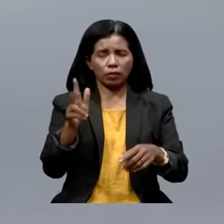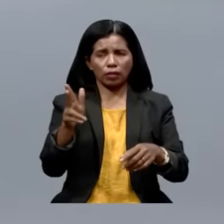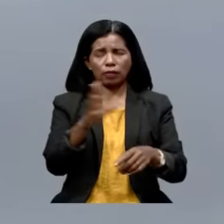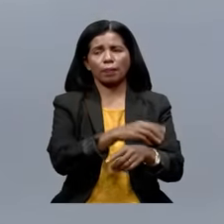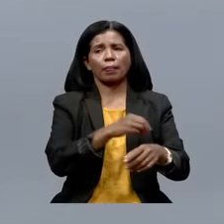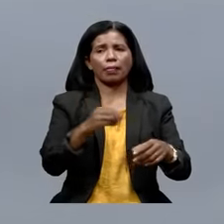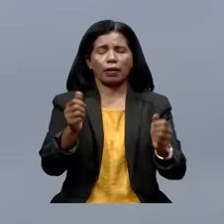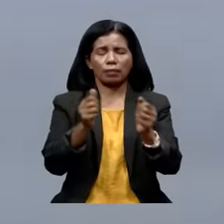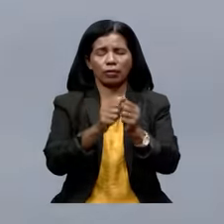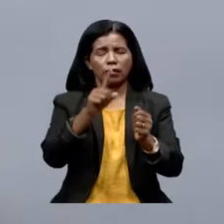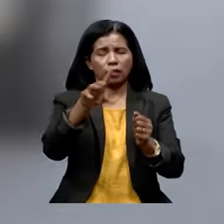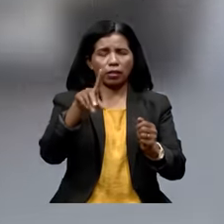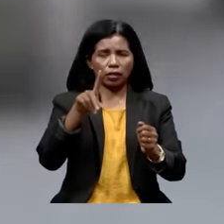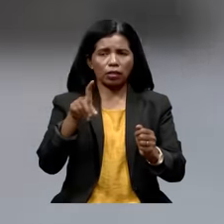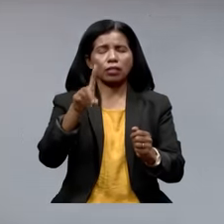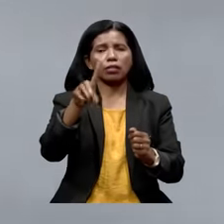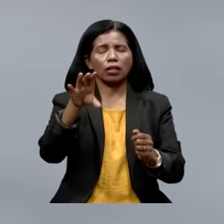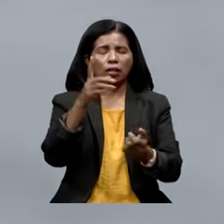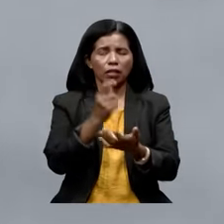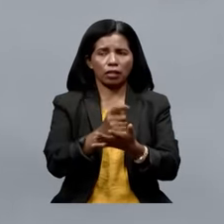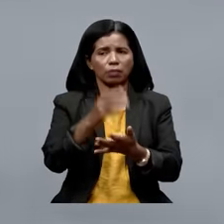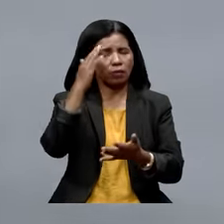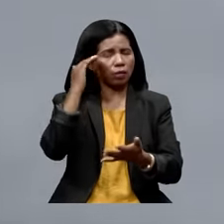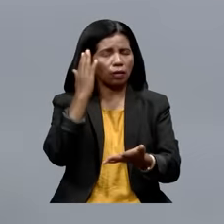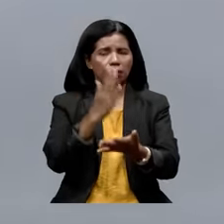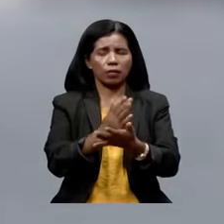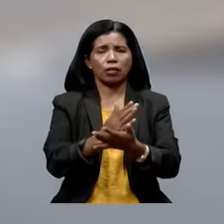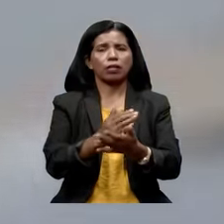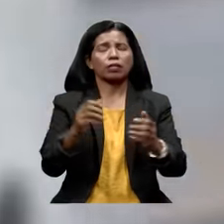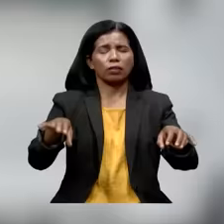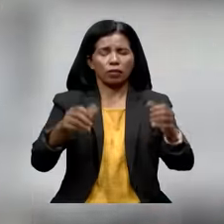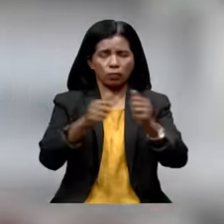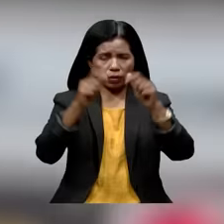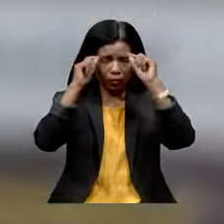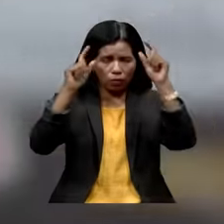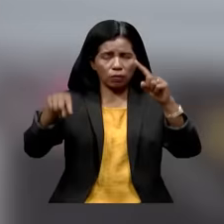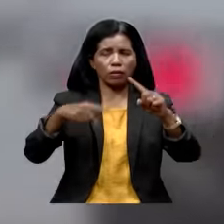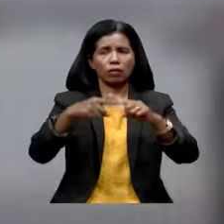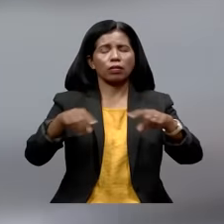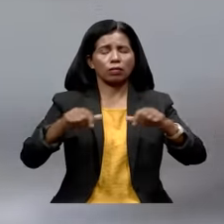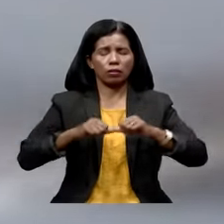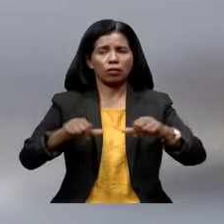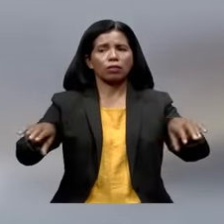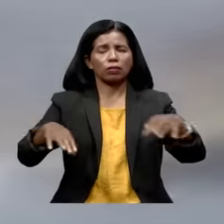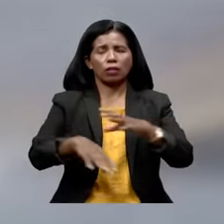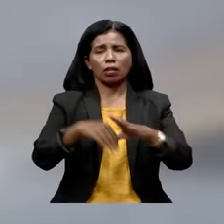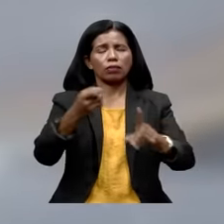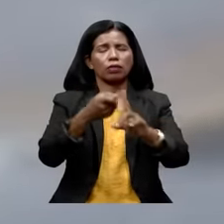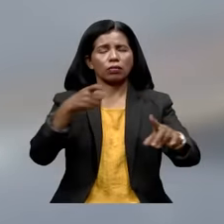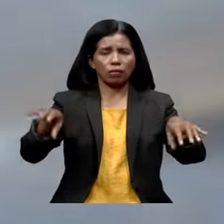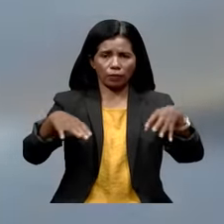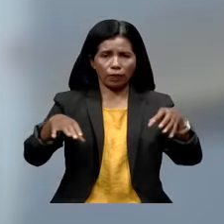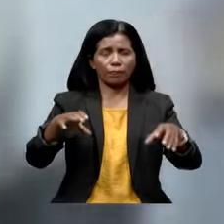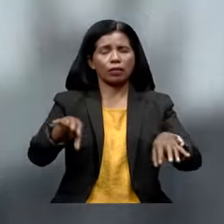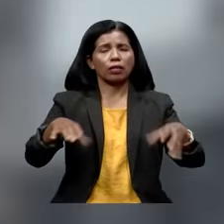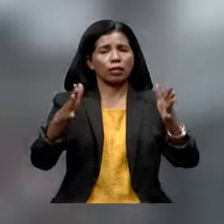ida atu stolu tolu resing lima no guvernu Korea ameasa hapara kontrat ho Timor Leste baing hira trabalhador sira kontinu halai sai husi sistema. Trabalhador Timor